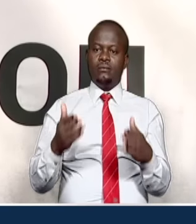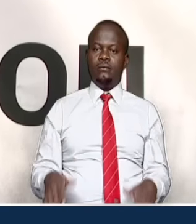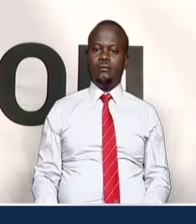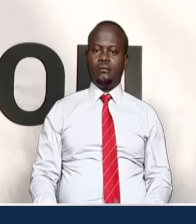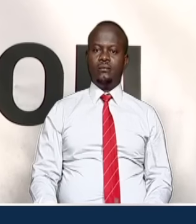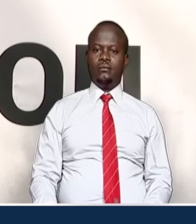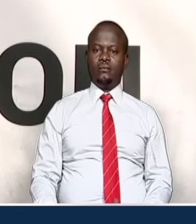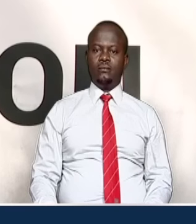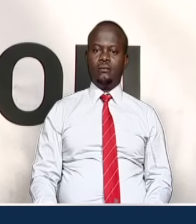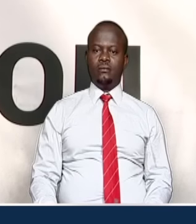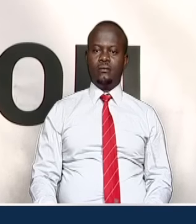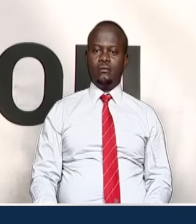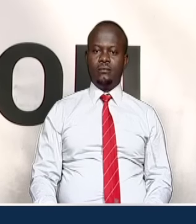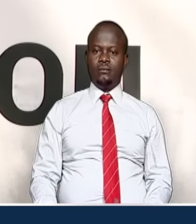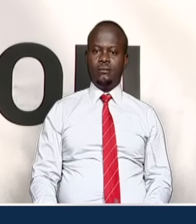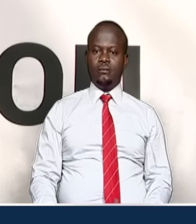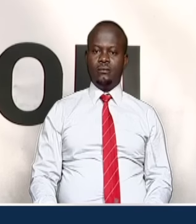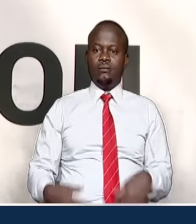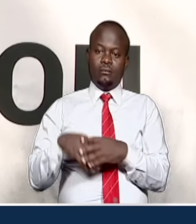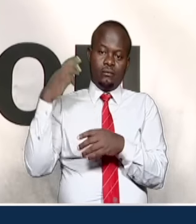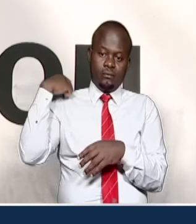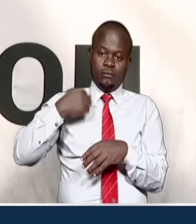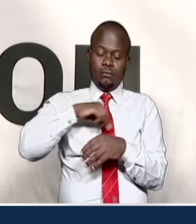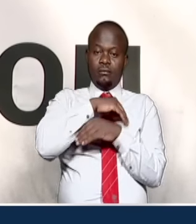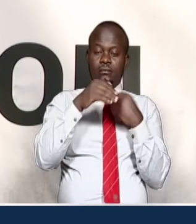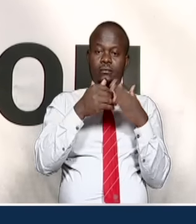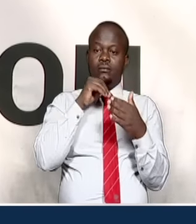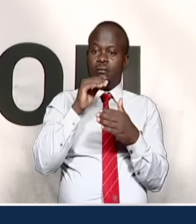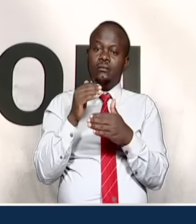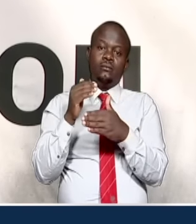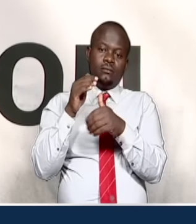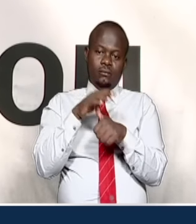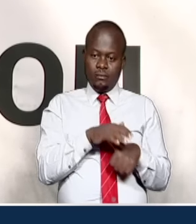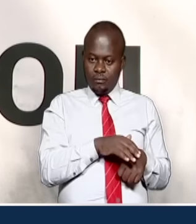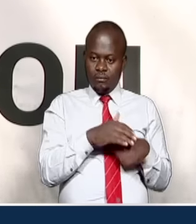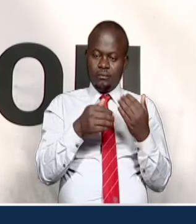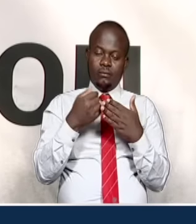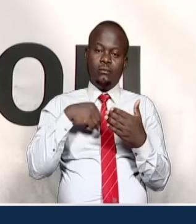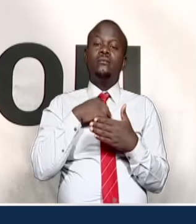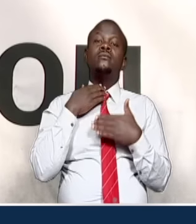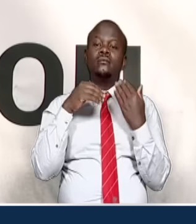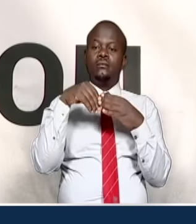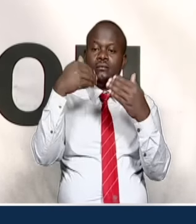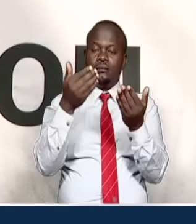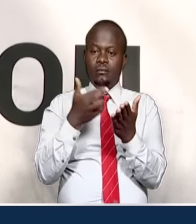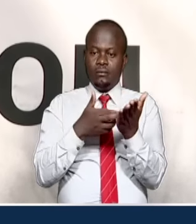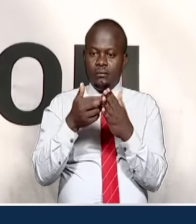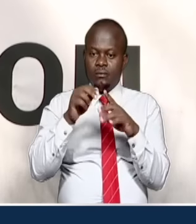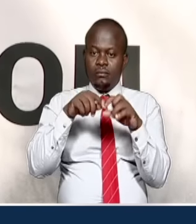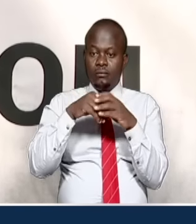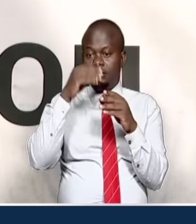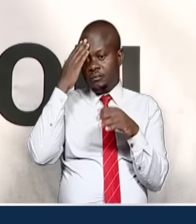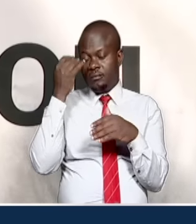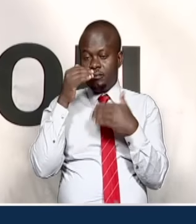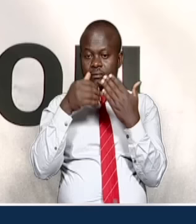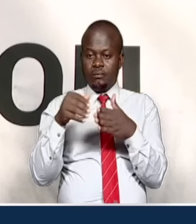mission being inshingano zacu ni ukutabogama. Twese turashaka gutanga raporo ishingiye ku kumenya